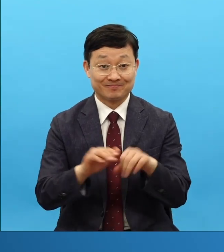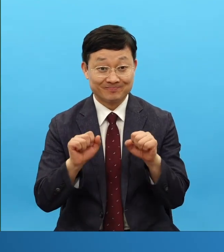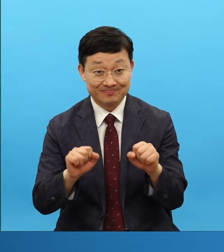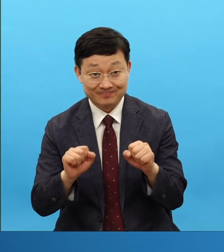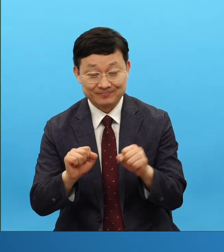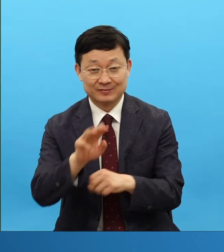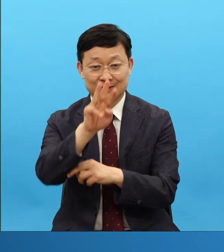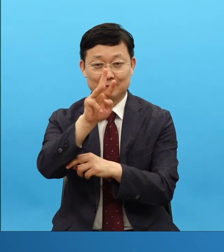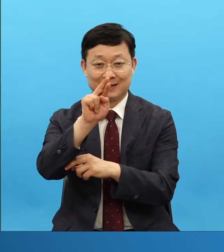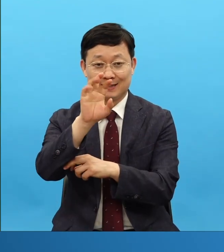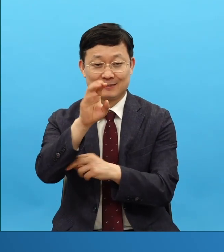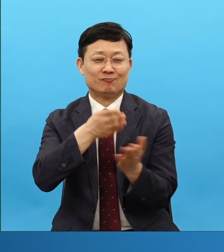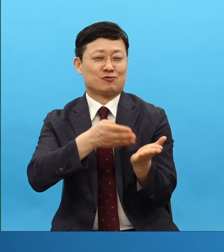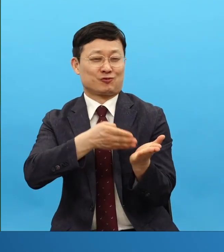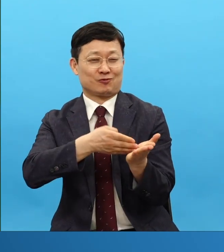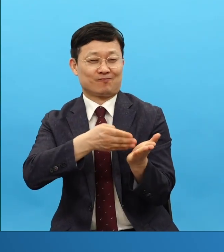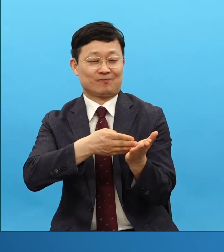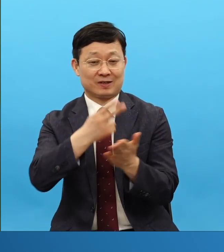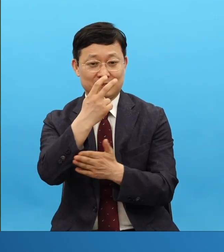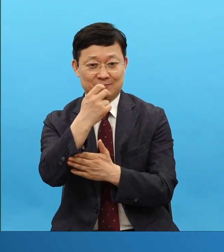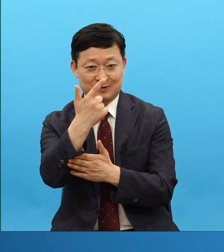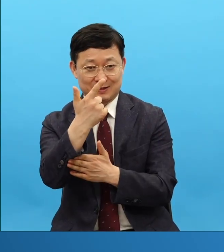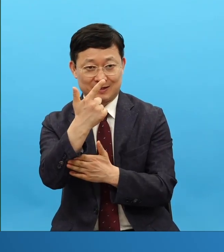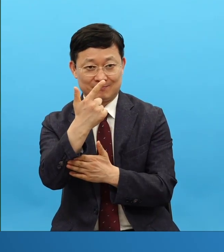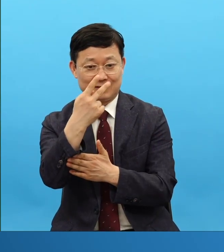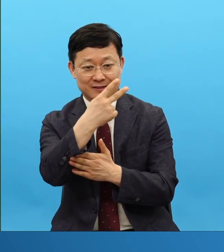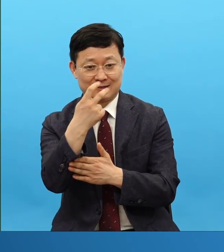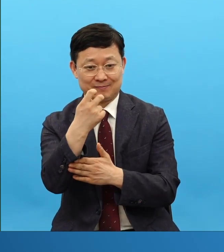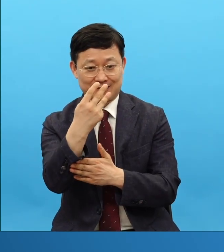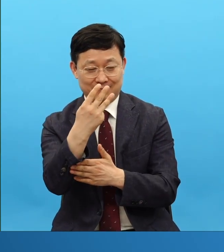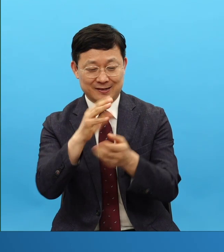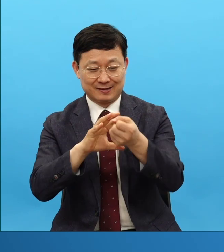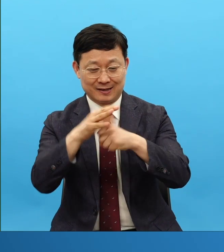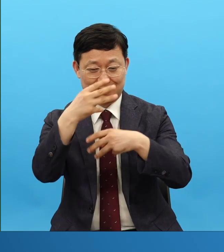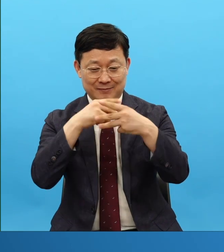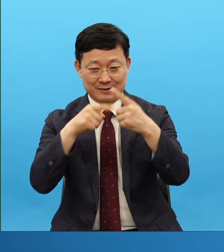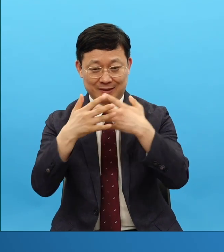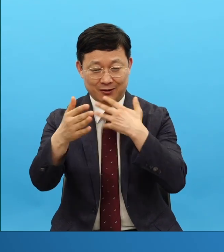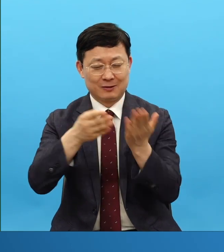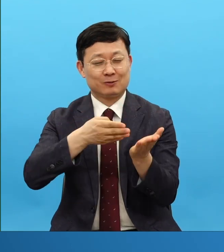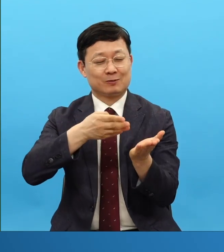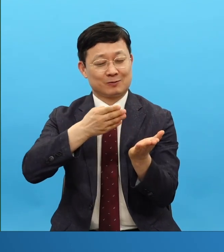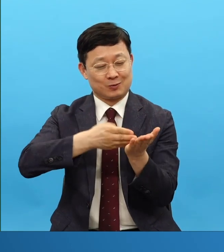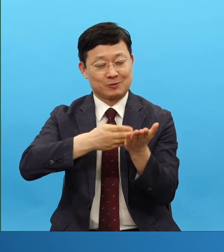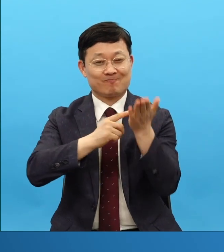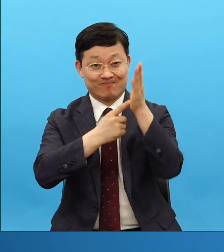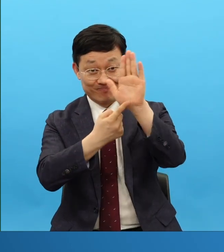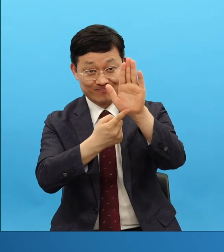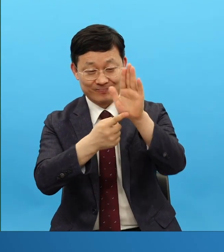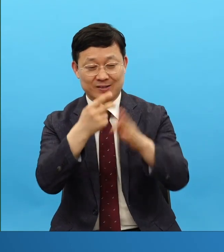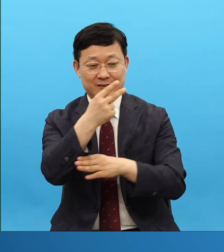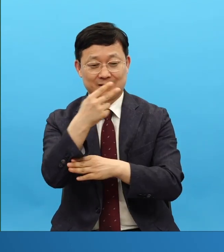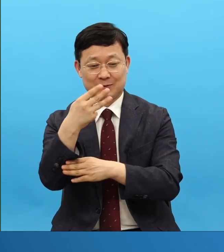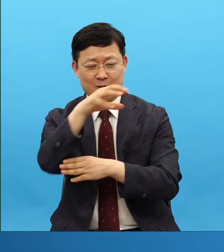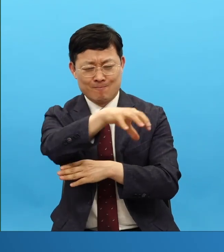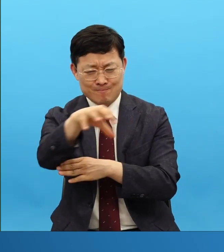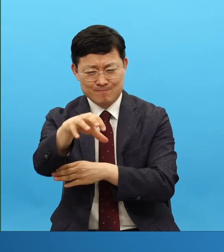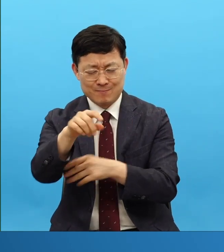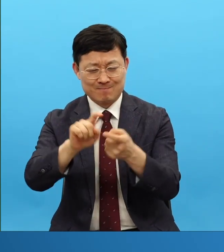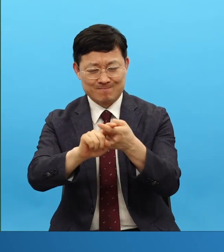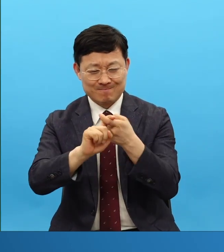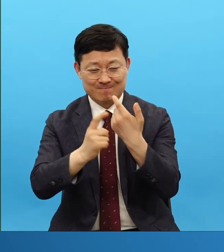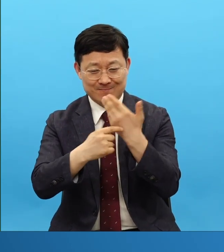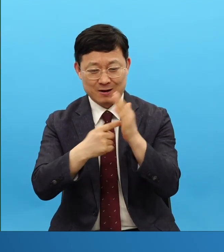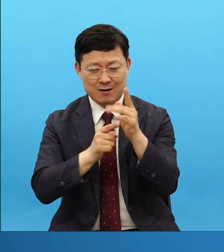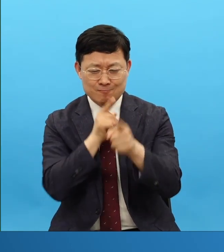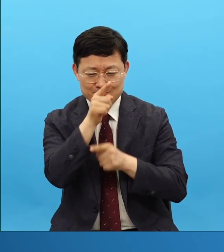안녕하십니까. WRC 뉴스입니다. 제26차 2023 세계 랩넌트 대회 관한 소식 전해드립니다. 237 곳곳에서 많은 관심 속에